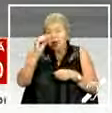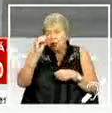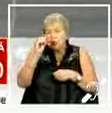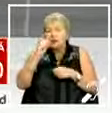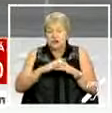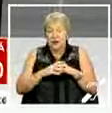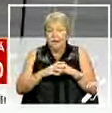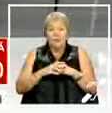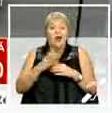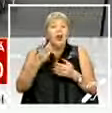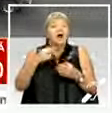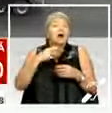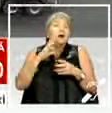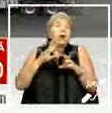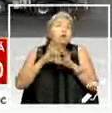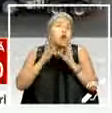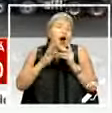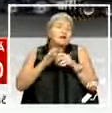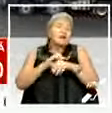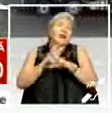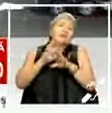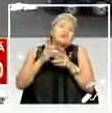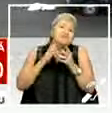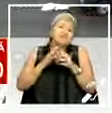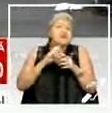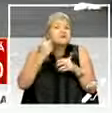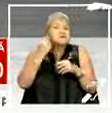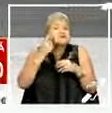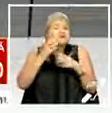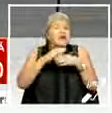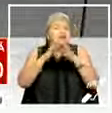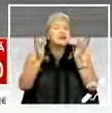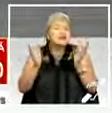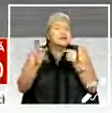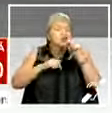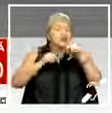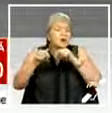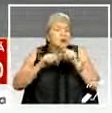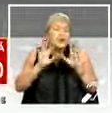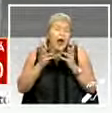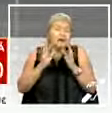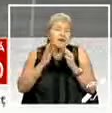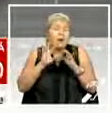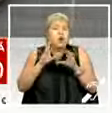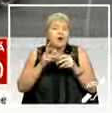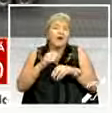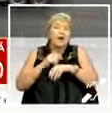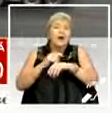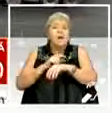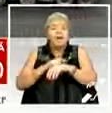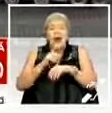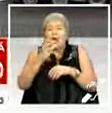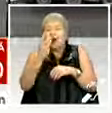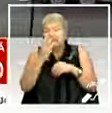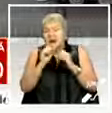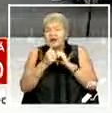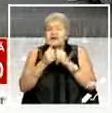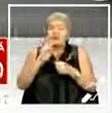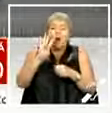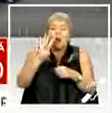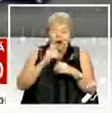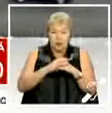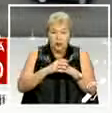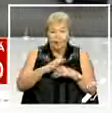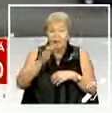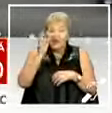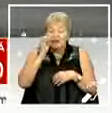O posibilă oră de deschidere a podului, a traficului pe acest pod e undeva 15 sau poate 16. Cert este